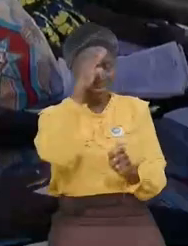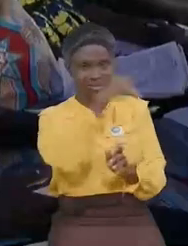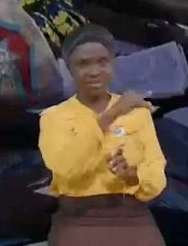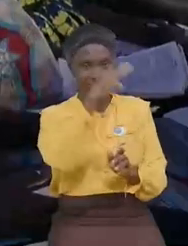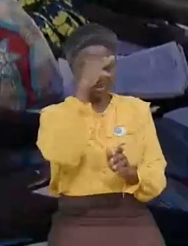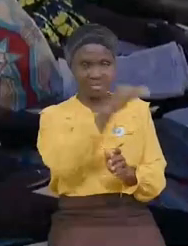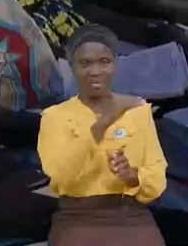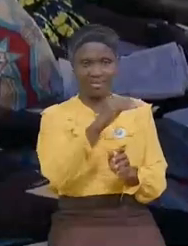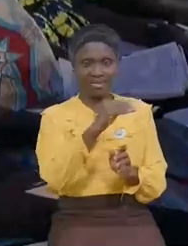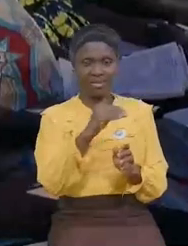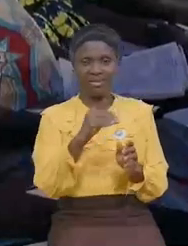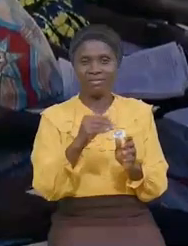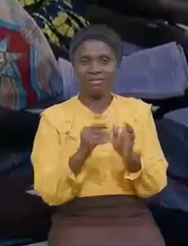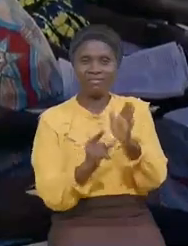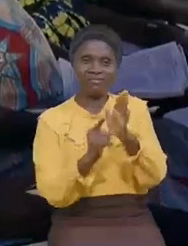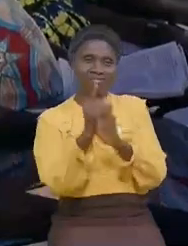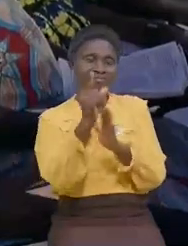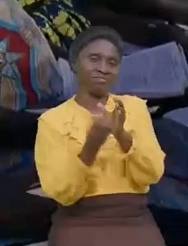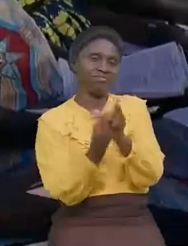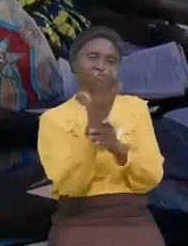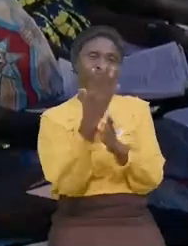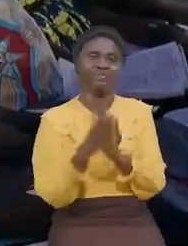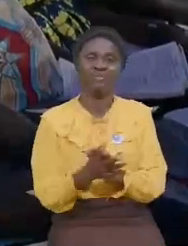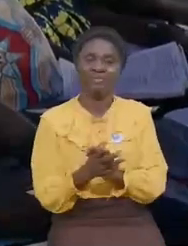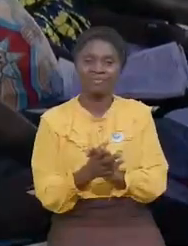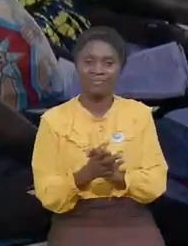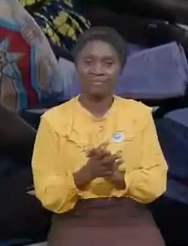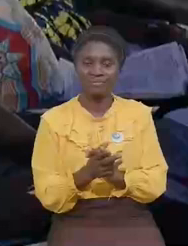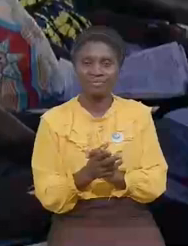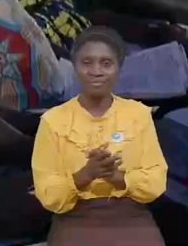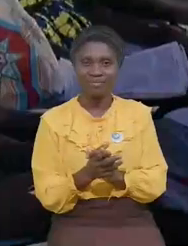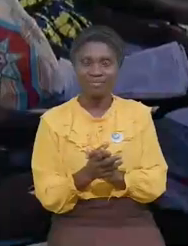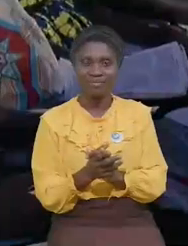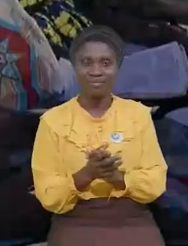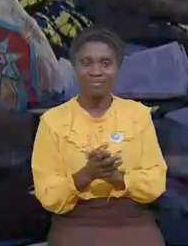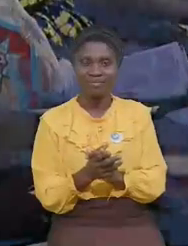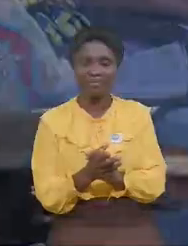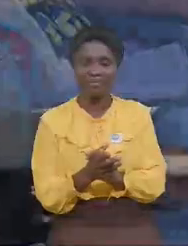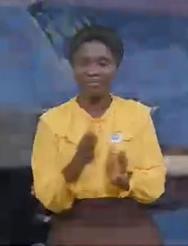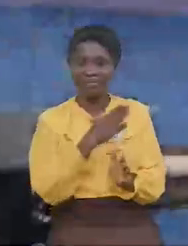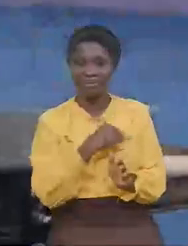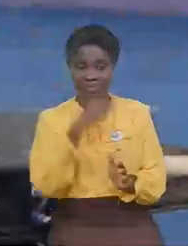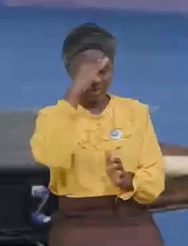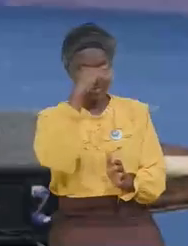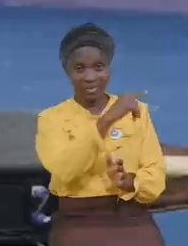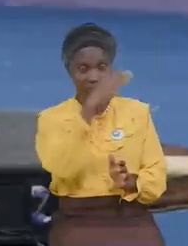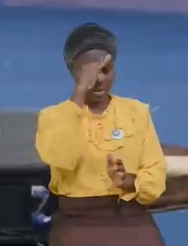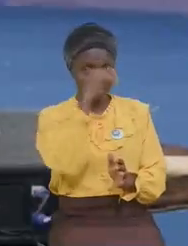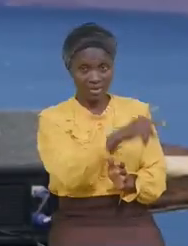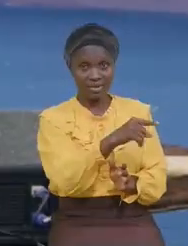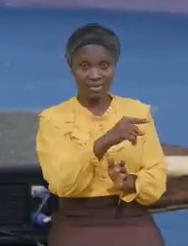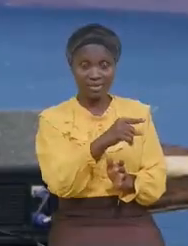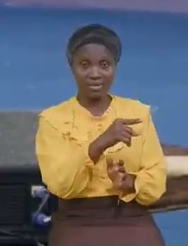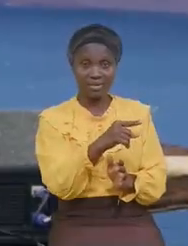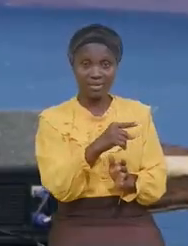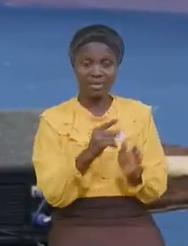pu le rendre élancé de grande taille, mais ça, lui,